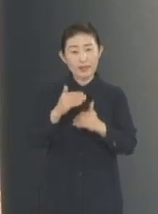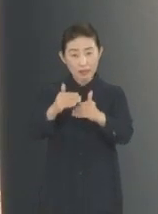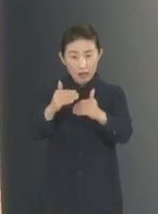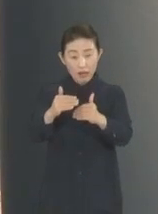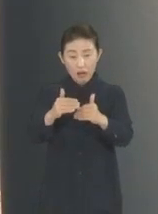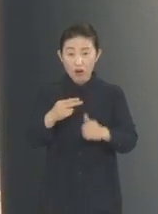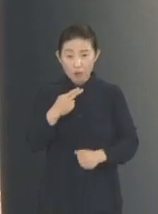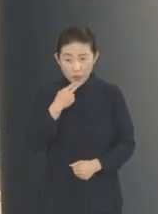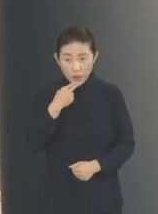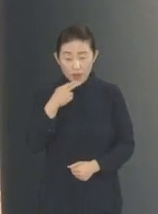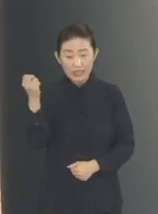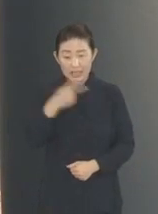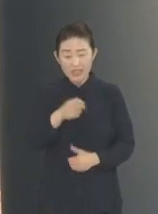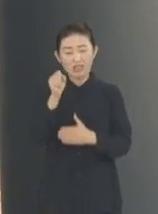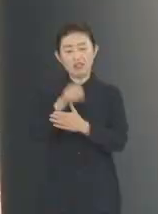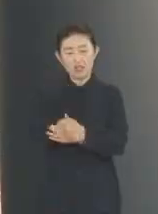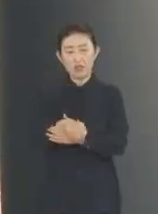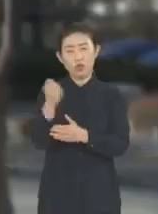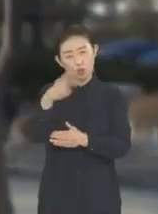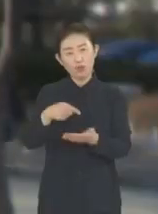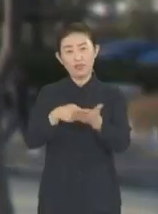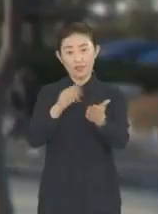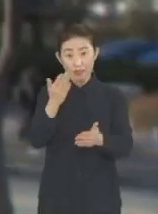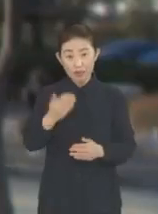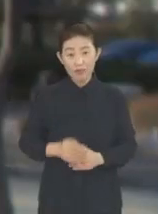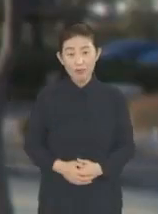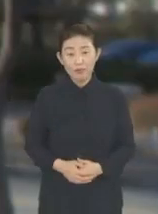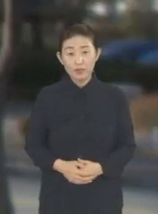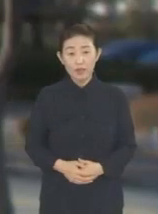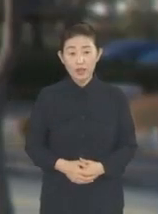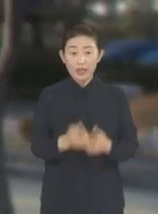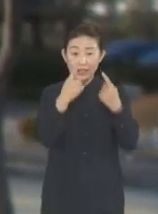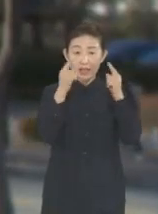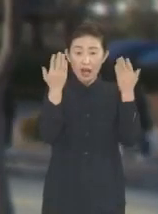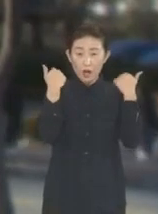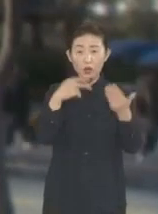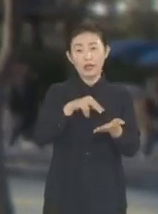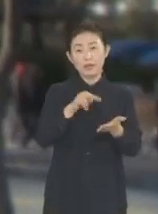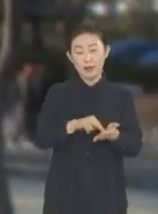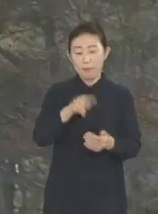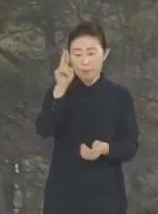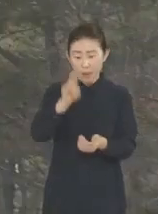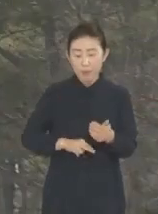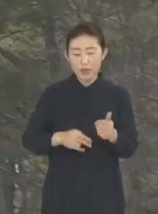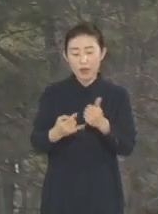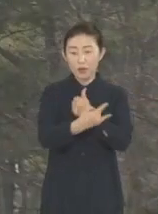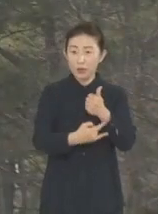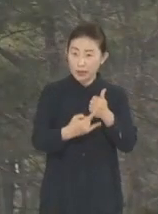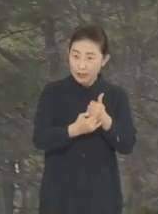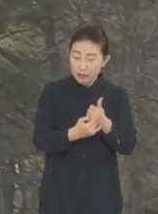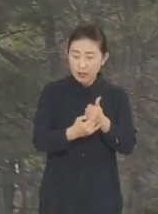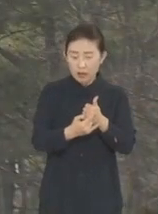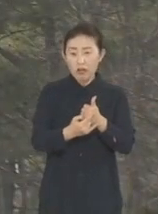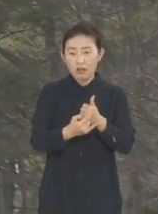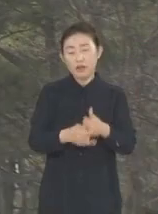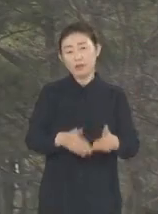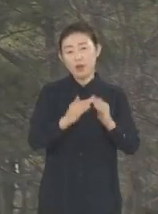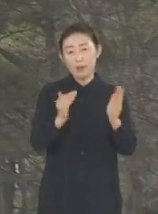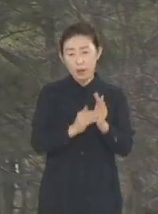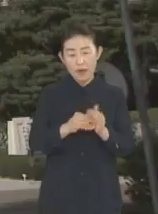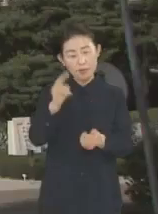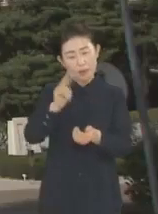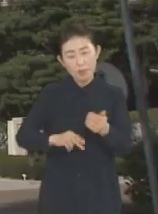진행하지 않으면 재승인을 받아야 합니다. 모건대는 최근 매각 추진위원회를 구성했지만 순조로운 매각이 쉽지 않은